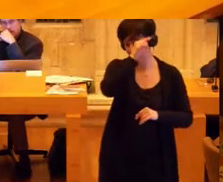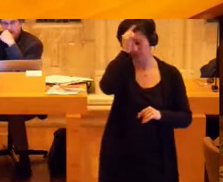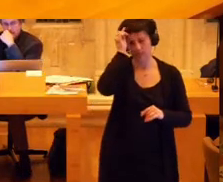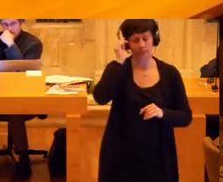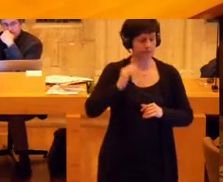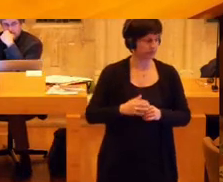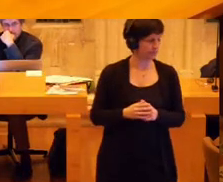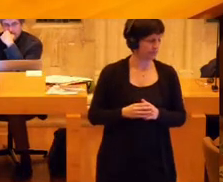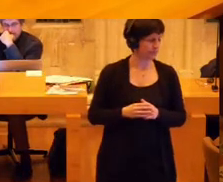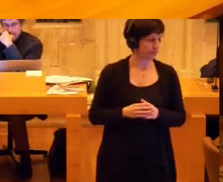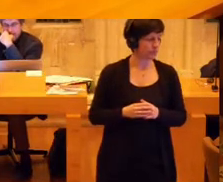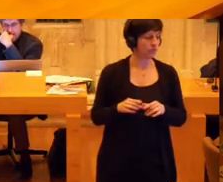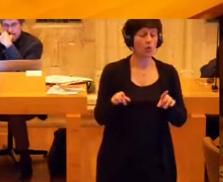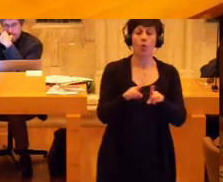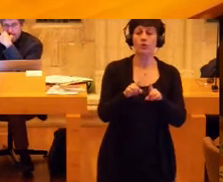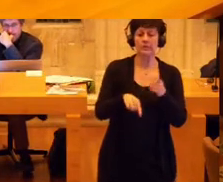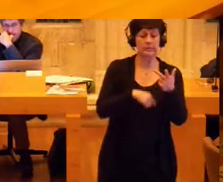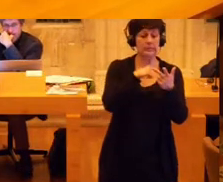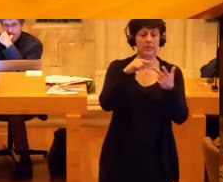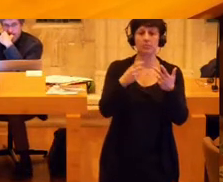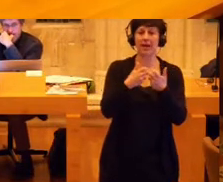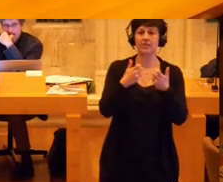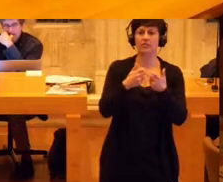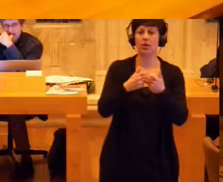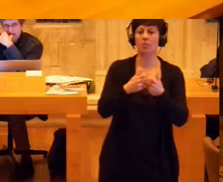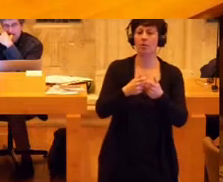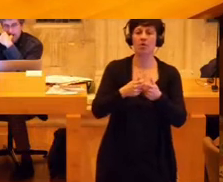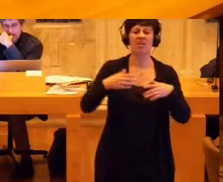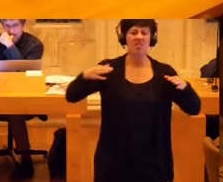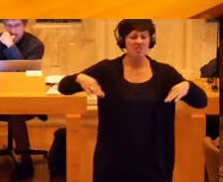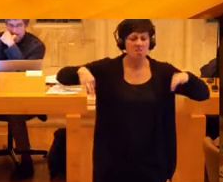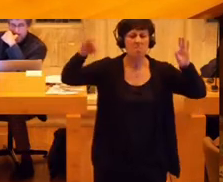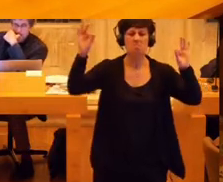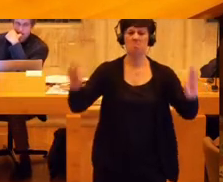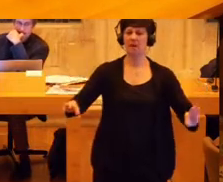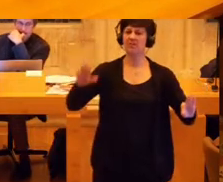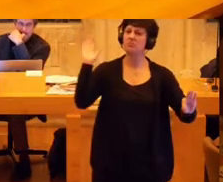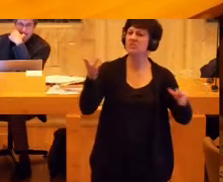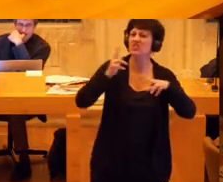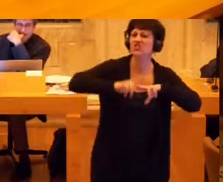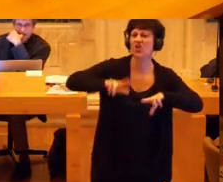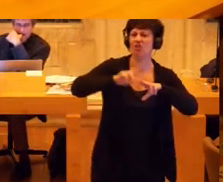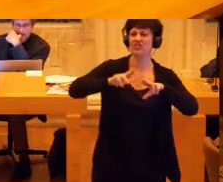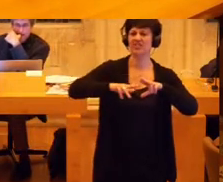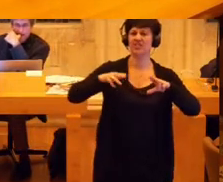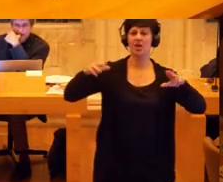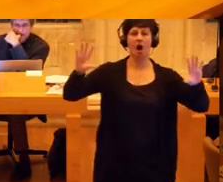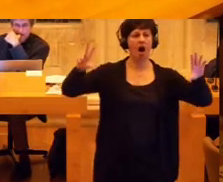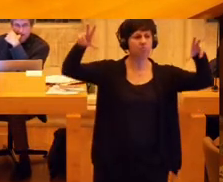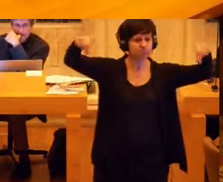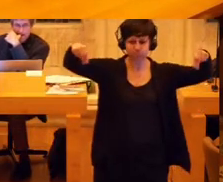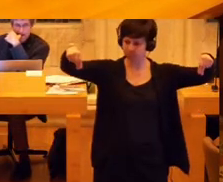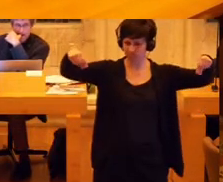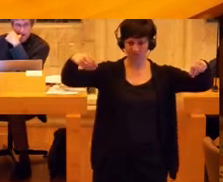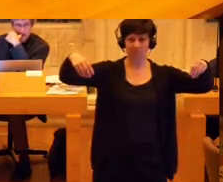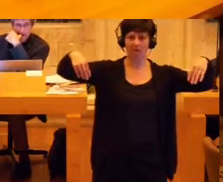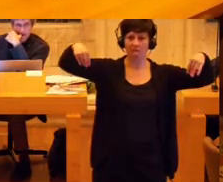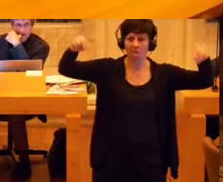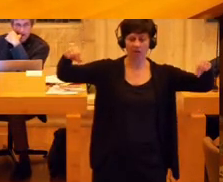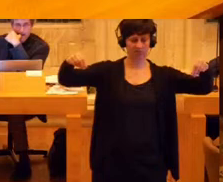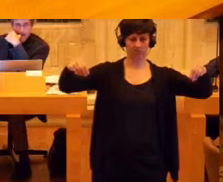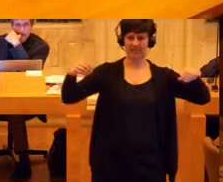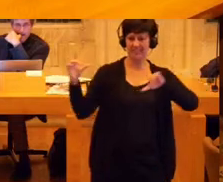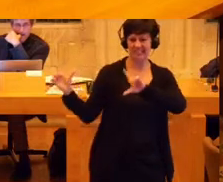cette interdiction. Les publicités sur bâches de chantier ou sur bâches publicitaires, la publicité sur des bâches publicitaires, pardon,